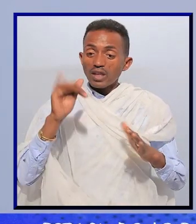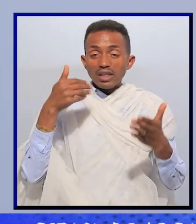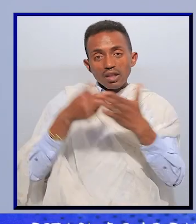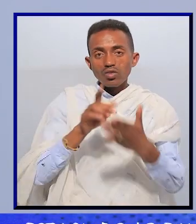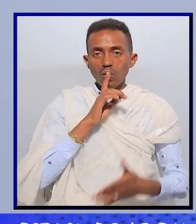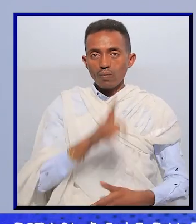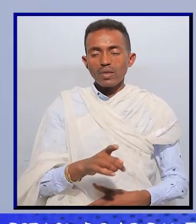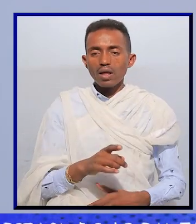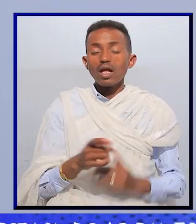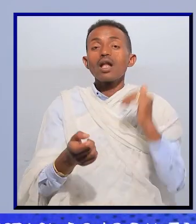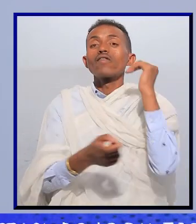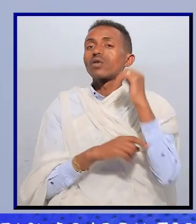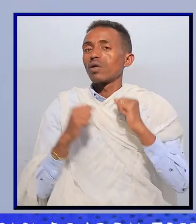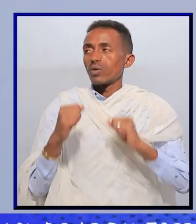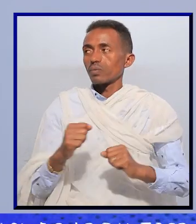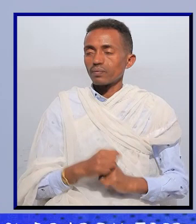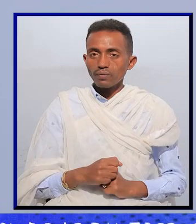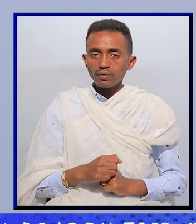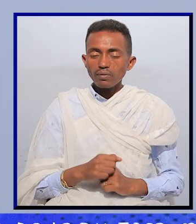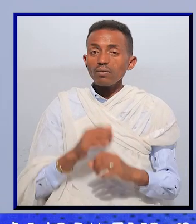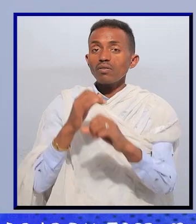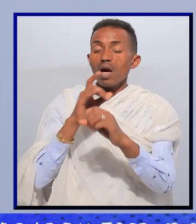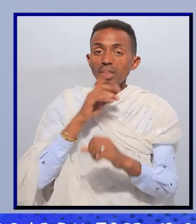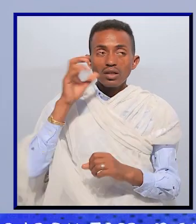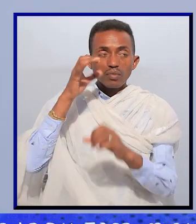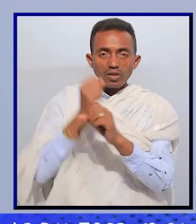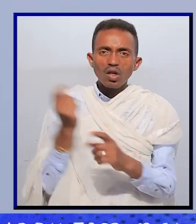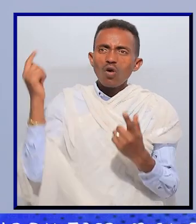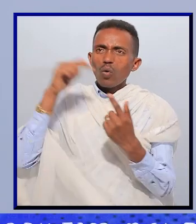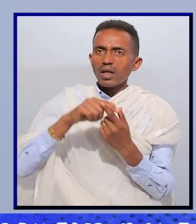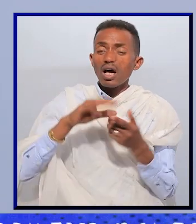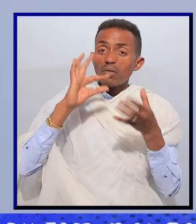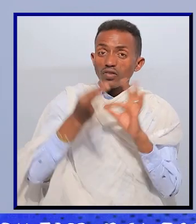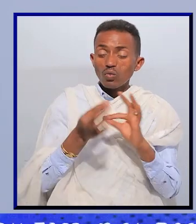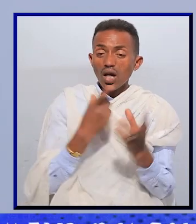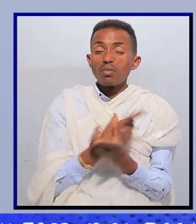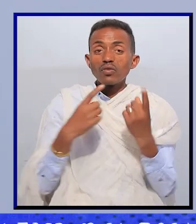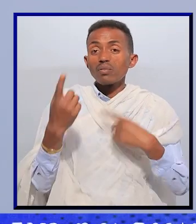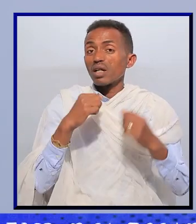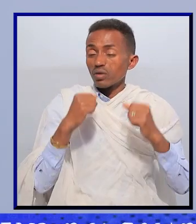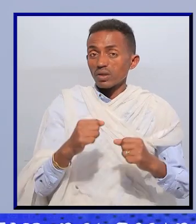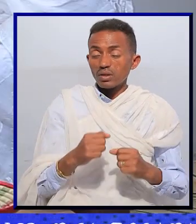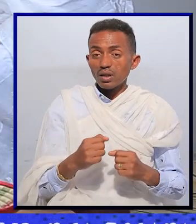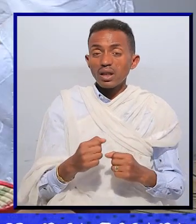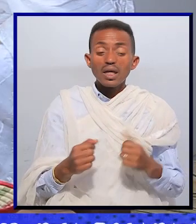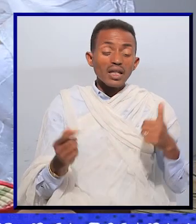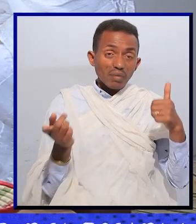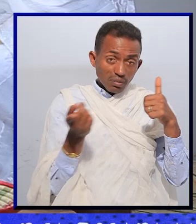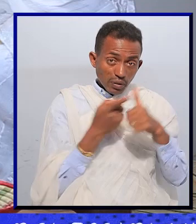ሰዎች ግን እዛ ድረስ ነው የሚፈተናቸው የሚጸናወታቸው። ወደ እንትኑ ስንመጣ መፍትሄው ምንድን ነው ሊሆን